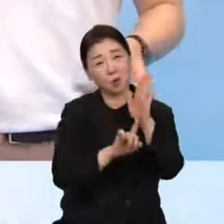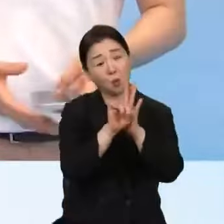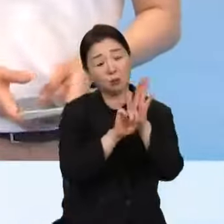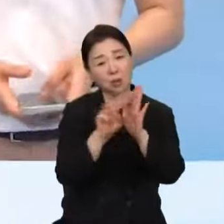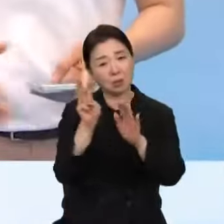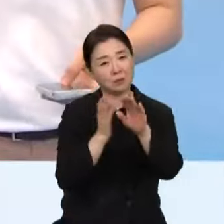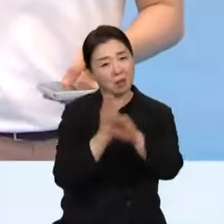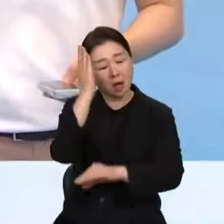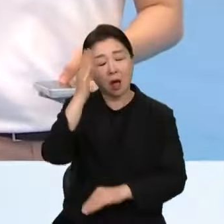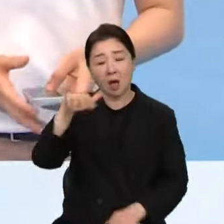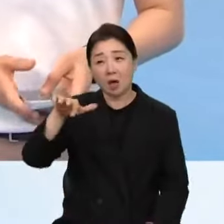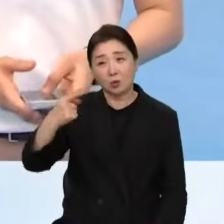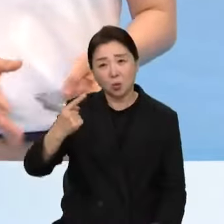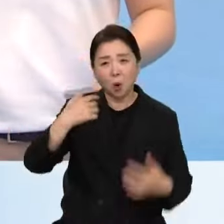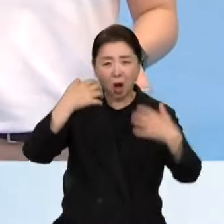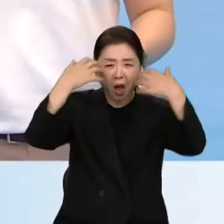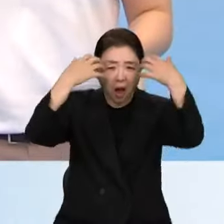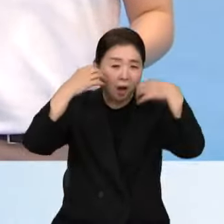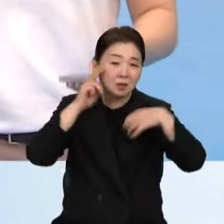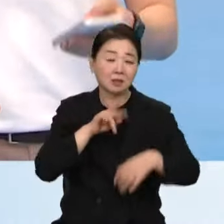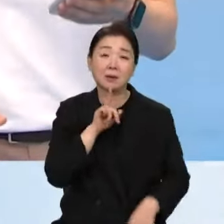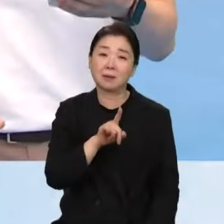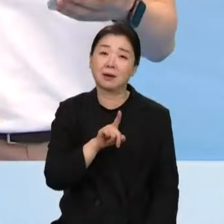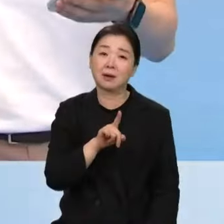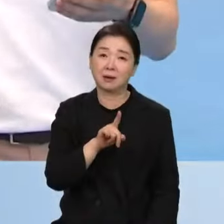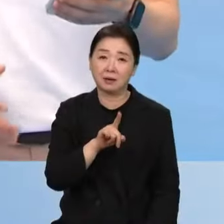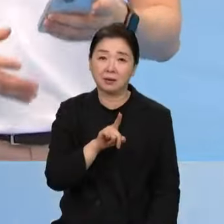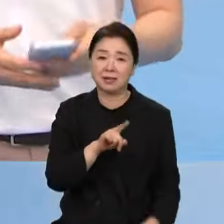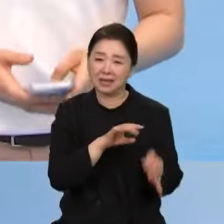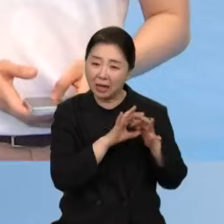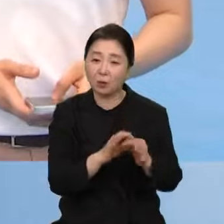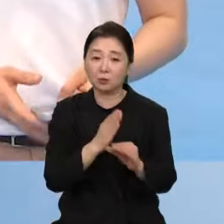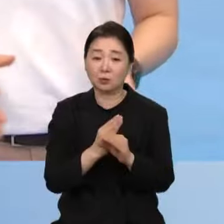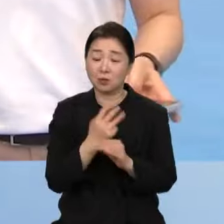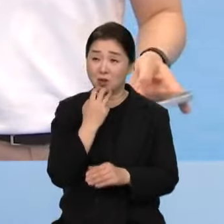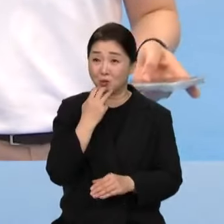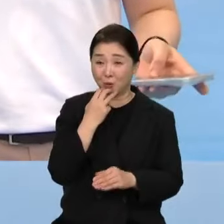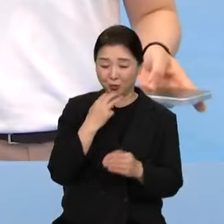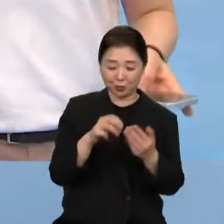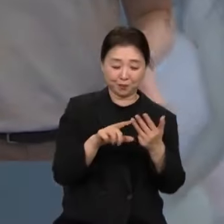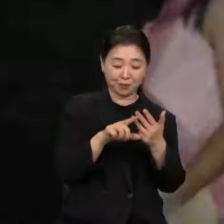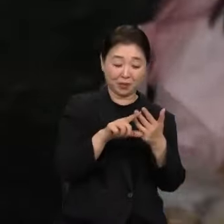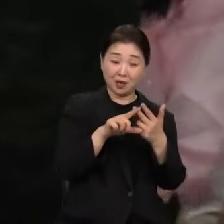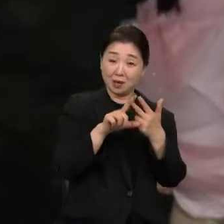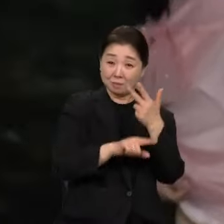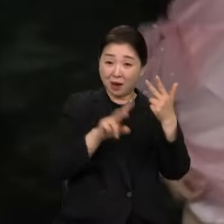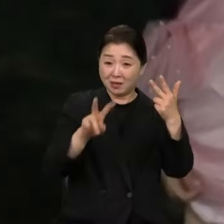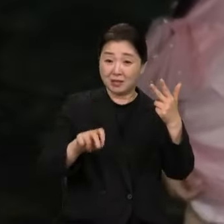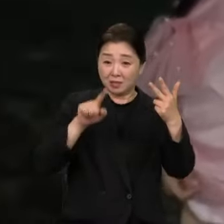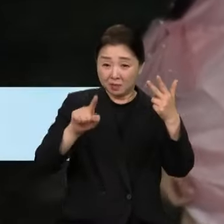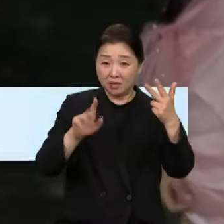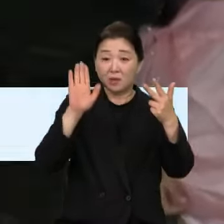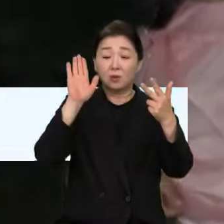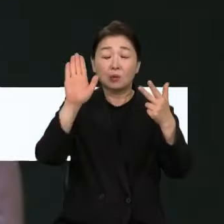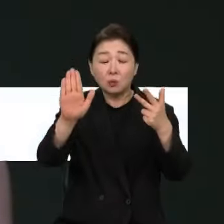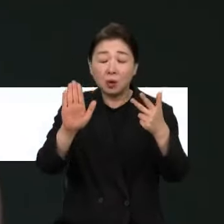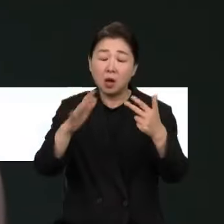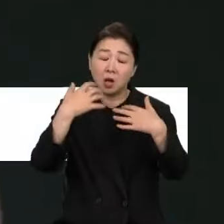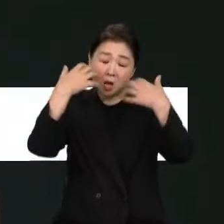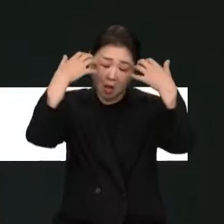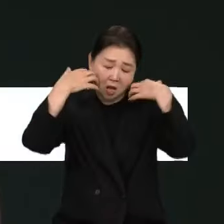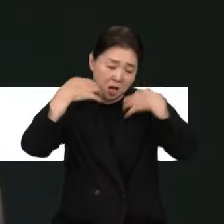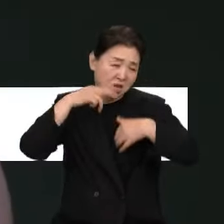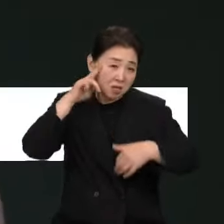30도가 넘는 초열대야 현상이 며칠째 이어지고 있는데요. 서울도 지난달 21일 이후 열대야 현상이